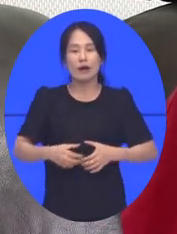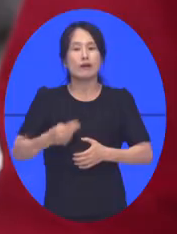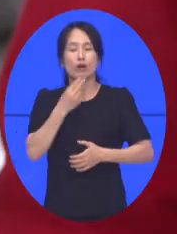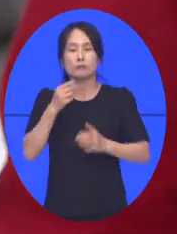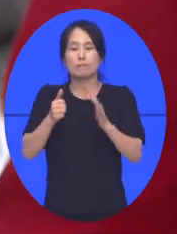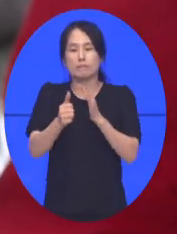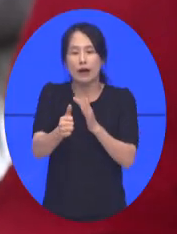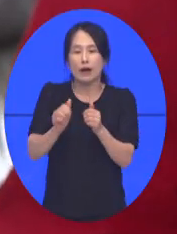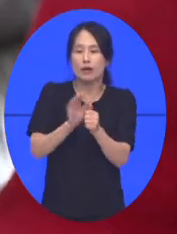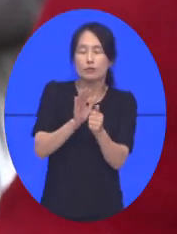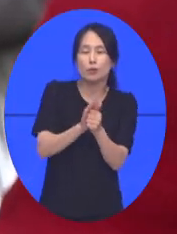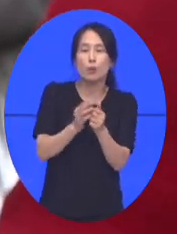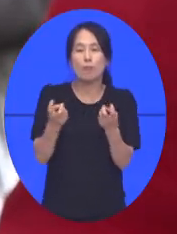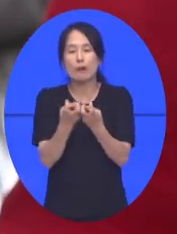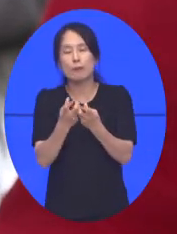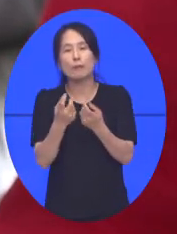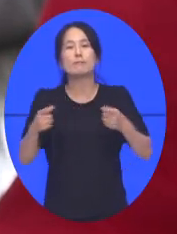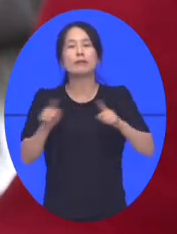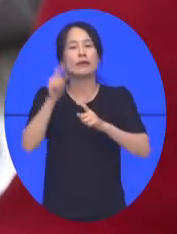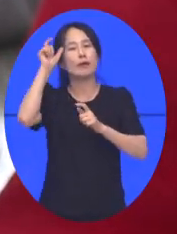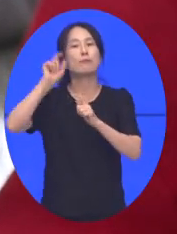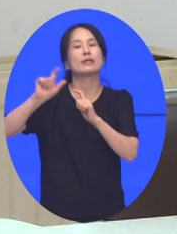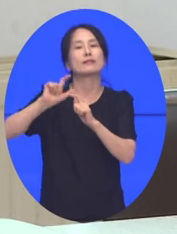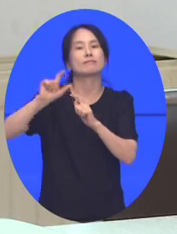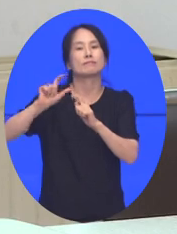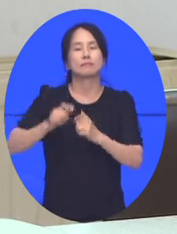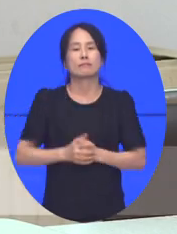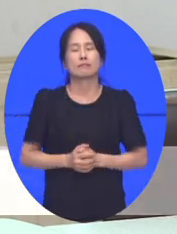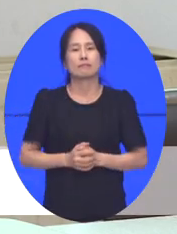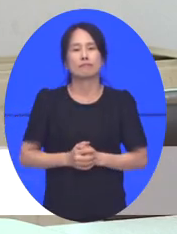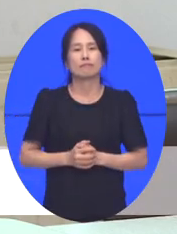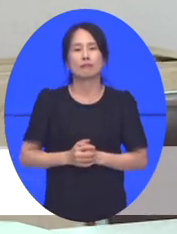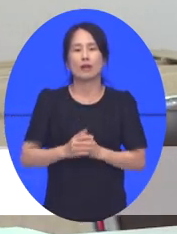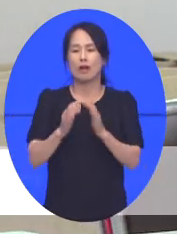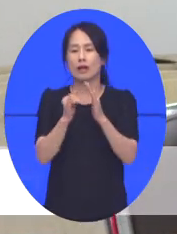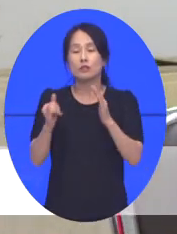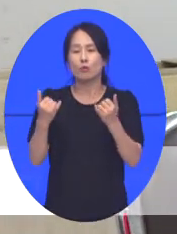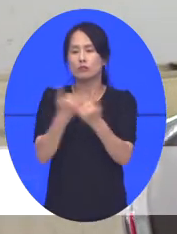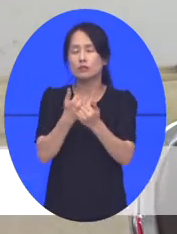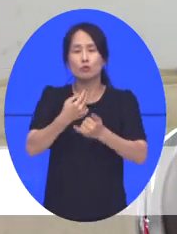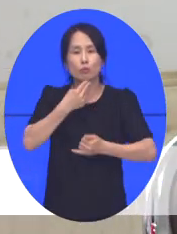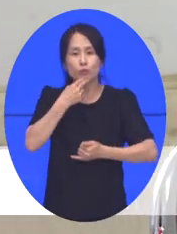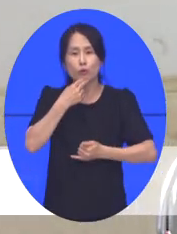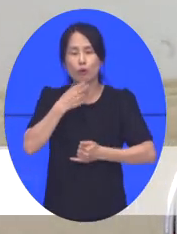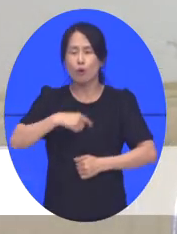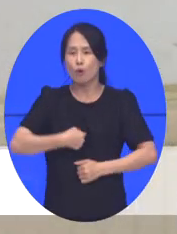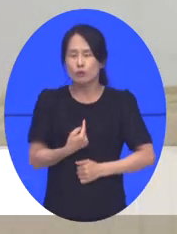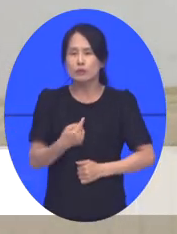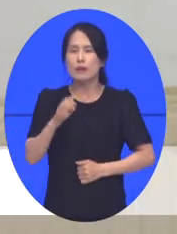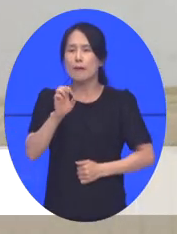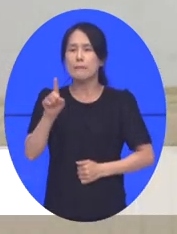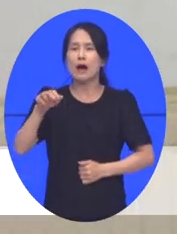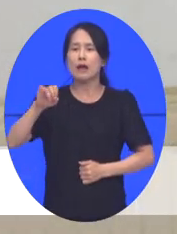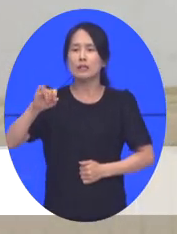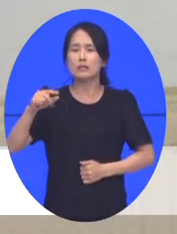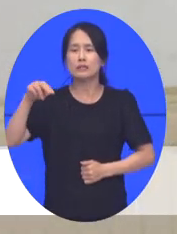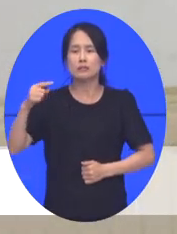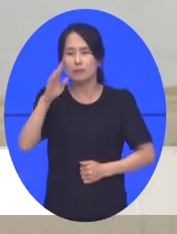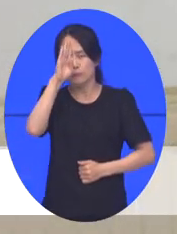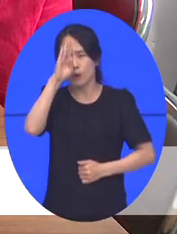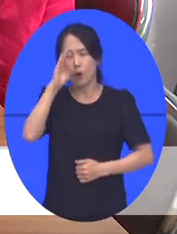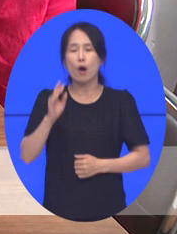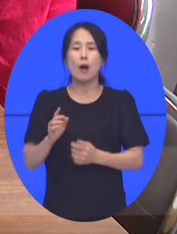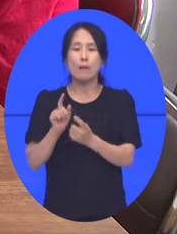방문, 도움을 줄 방법을 같이 고민합니다. 최근엔 가족도 친인척도 없이 홀로 파킨슨병을 앓고 있는